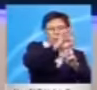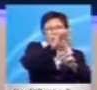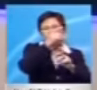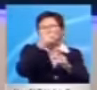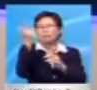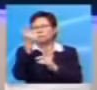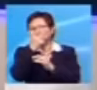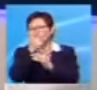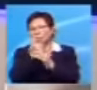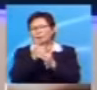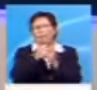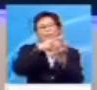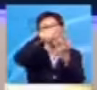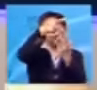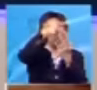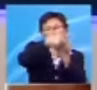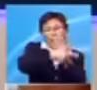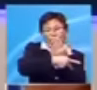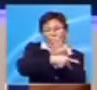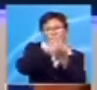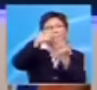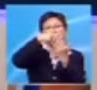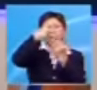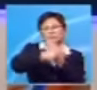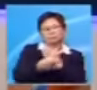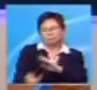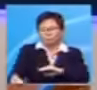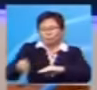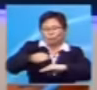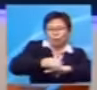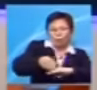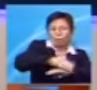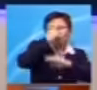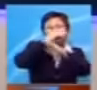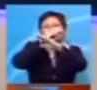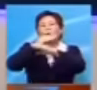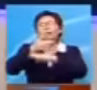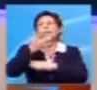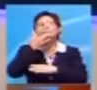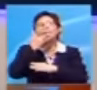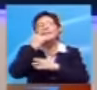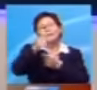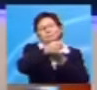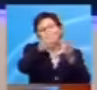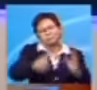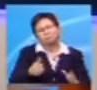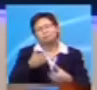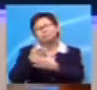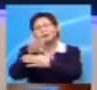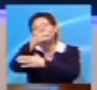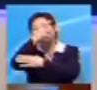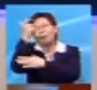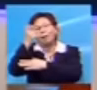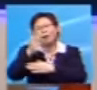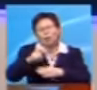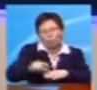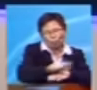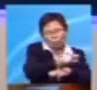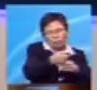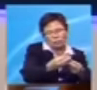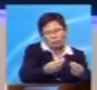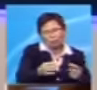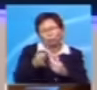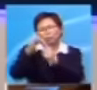projek tebus guna yang dirancang kerajaan Negeri ia bagi membela nasib nelayan yang terjejas akibat projek tebus guna tanah